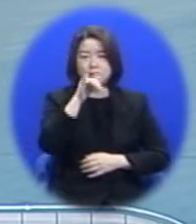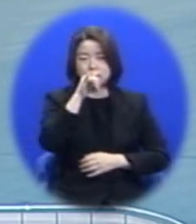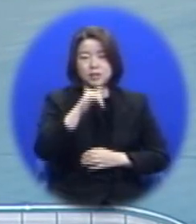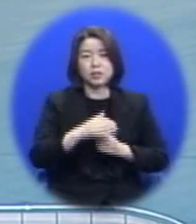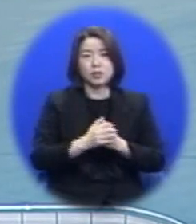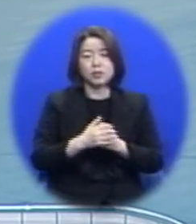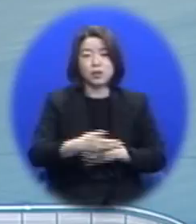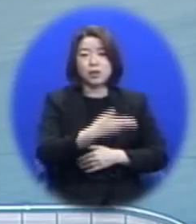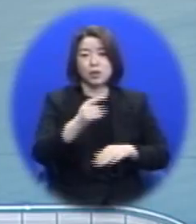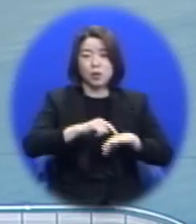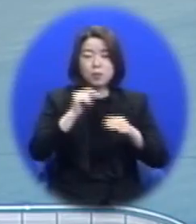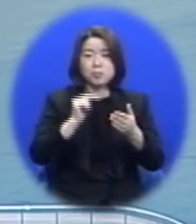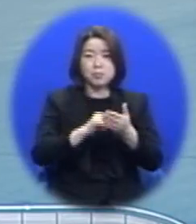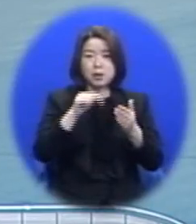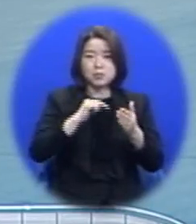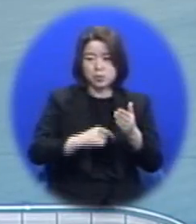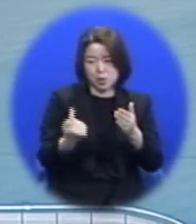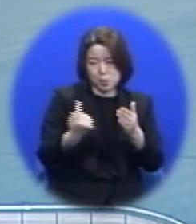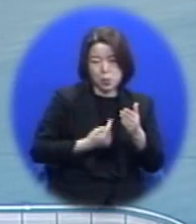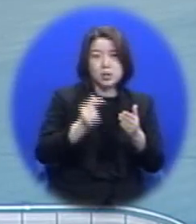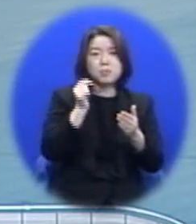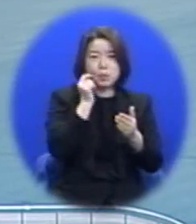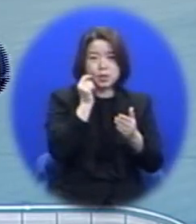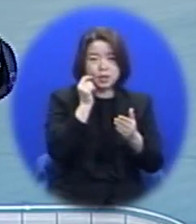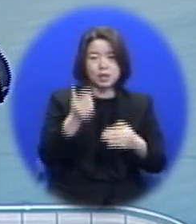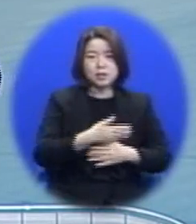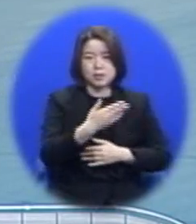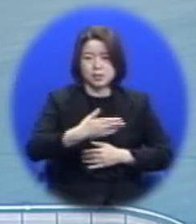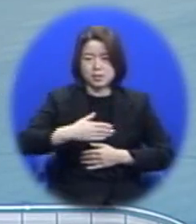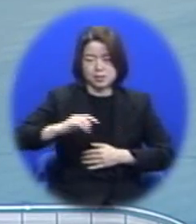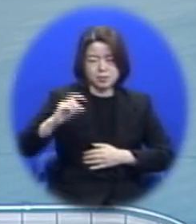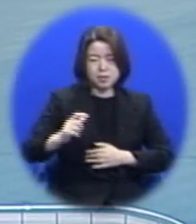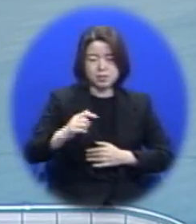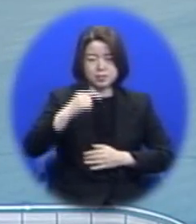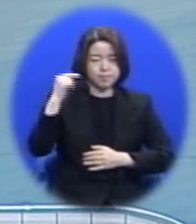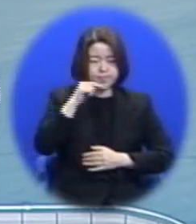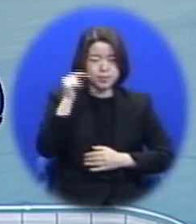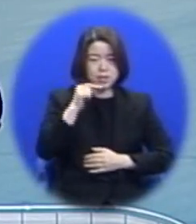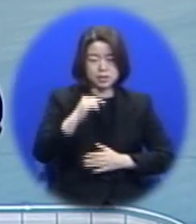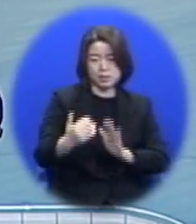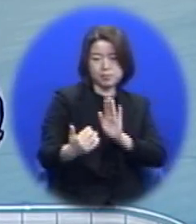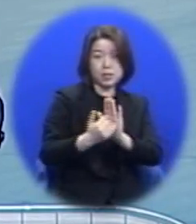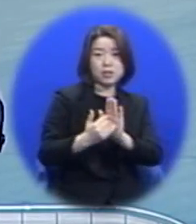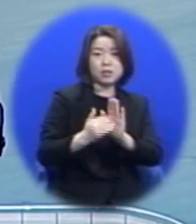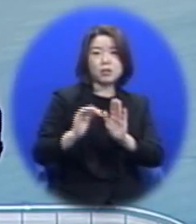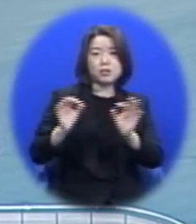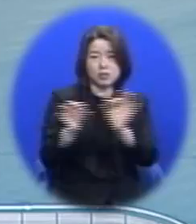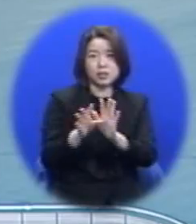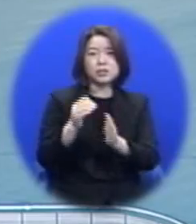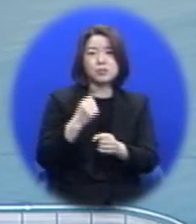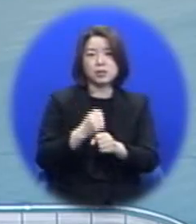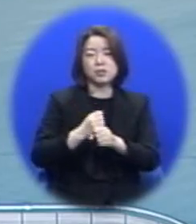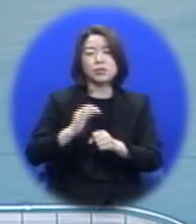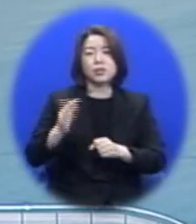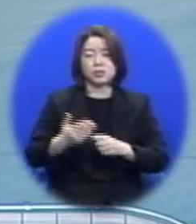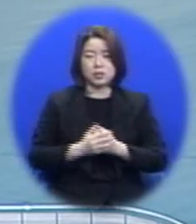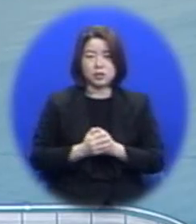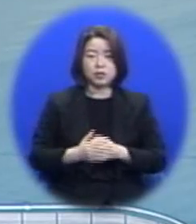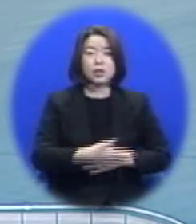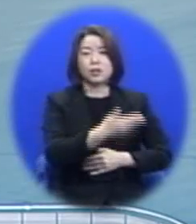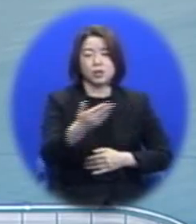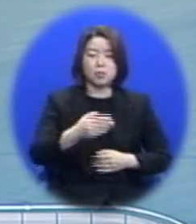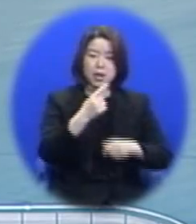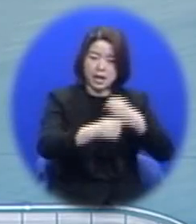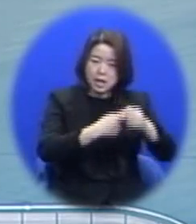여러분의 마음속에 들어오지 못하도록 여러분이 단호하게 제거하셔야 돼요. 여러분, 한 해